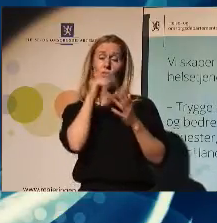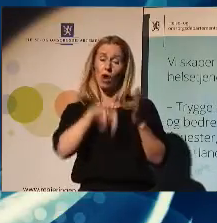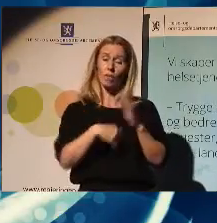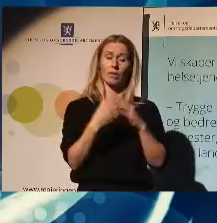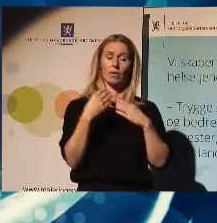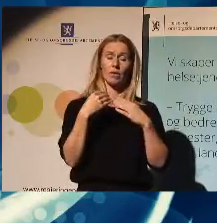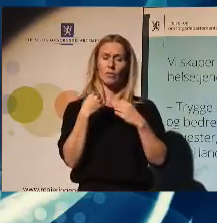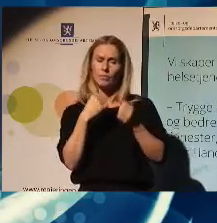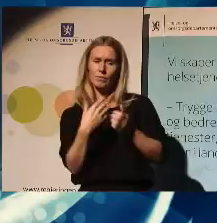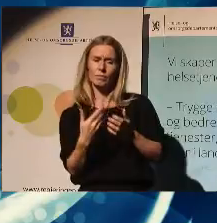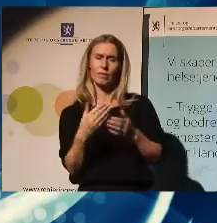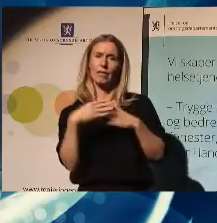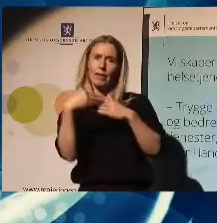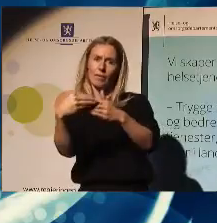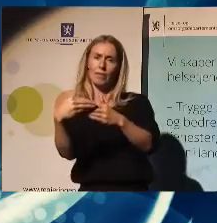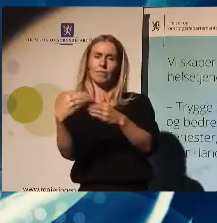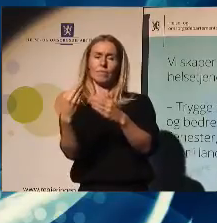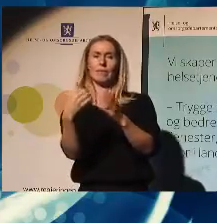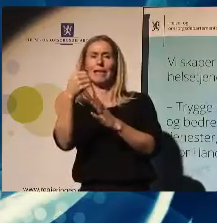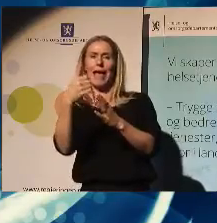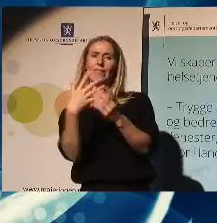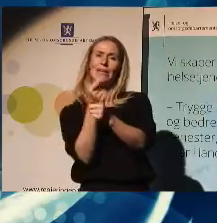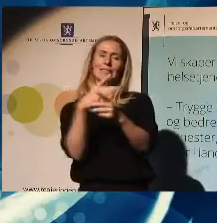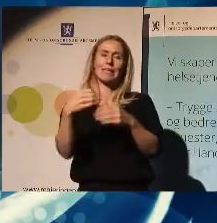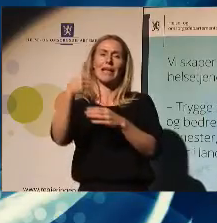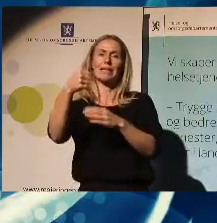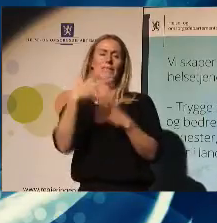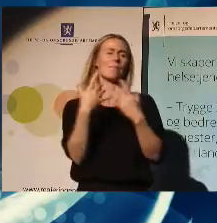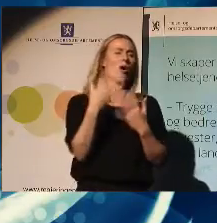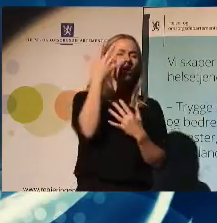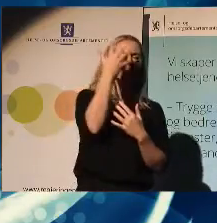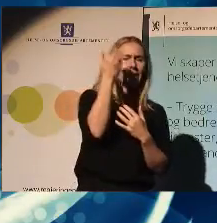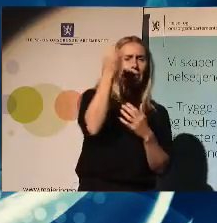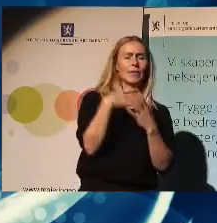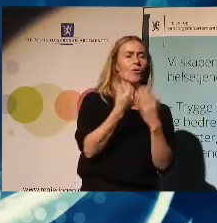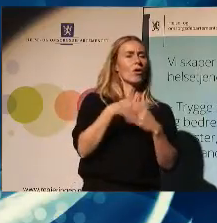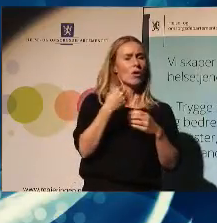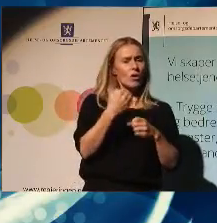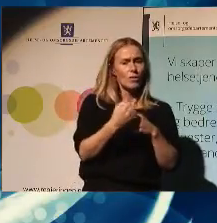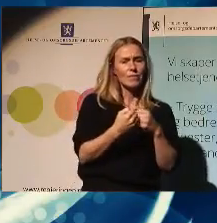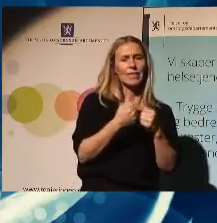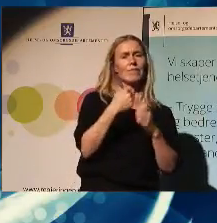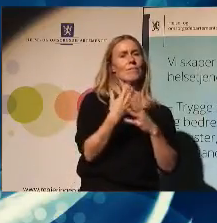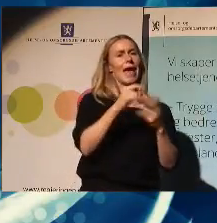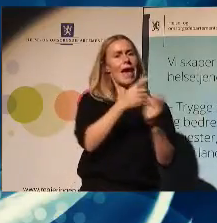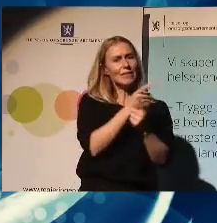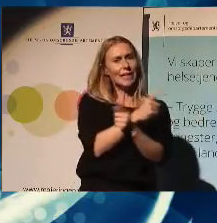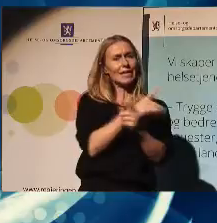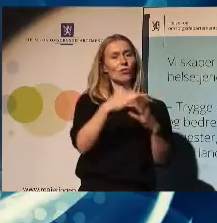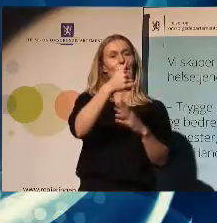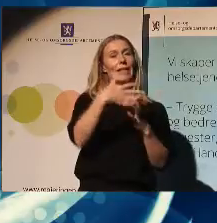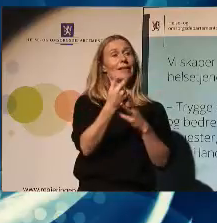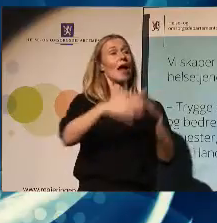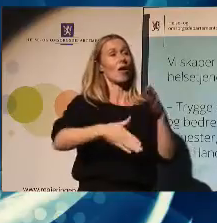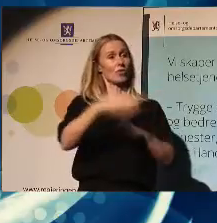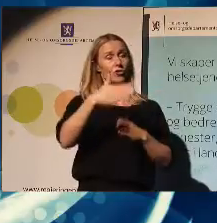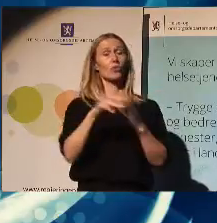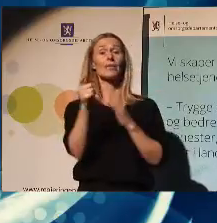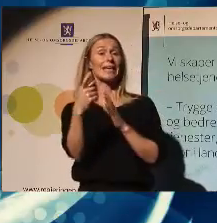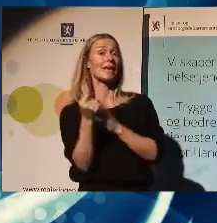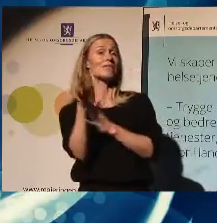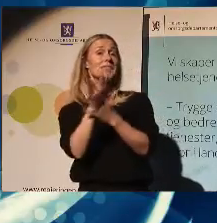Det mange begreper i dag da, på ledelse. Men det å drive endring når du leder, det tror jeg helt avgjørende. Men det krever også sånn